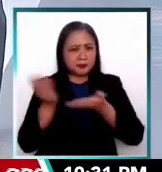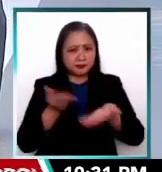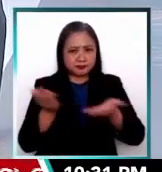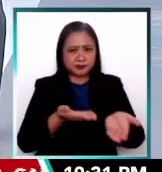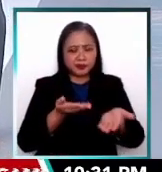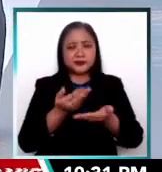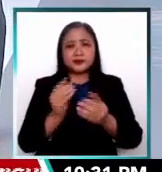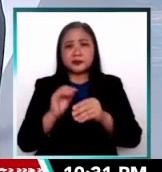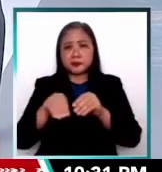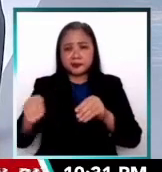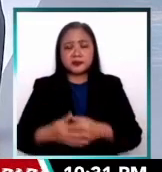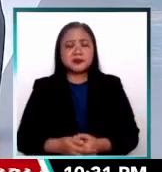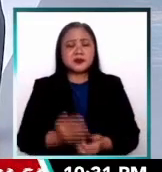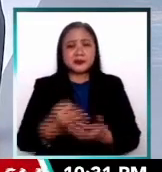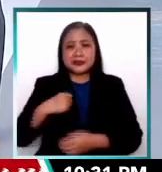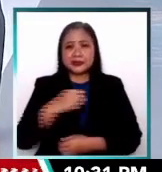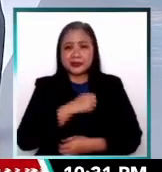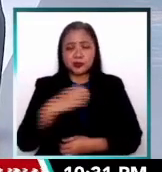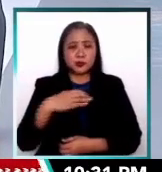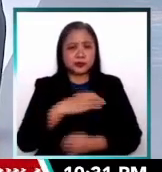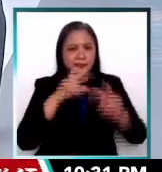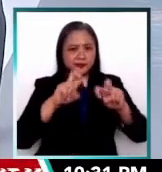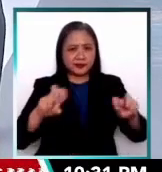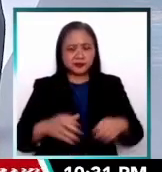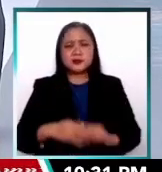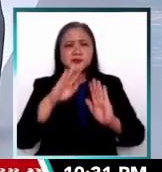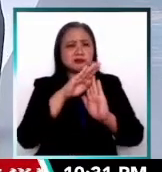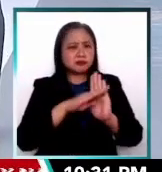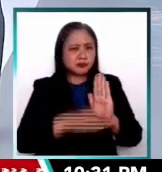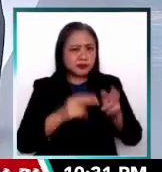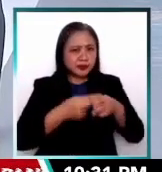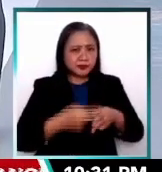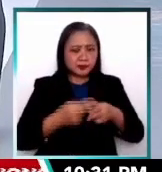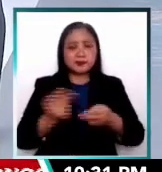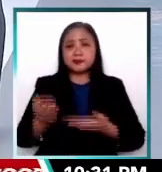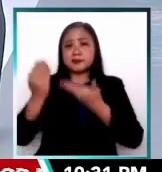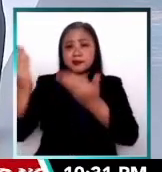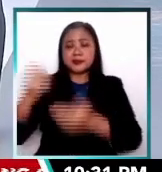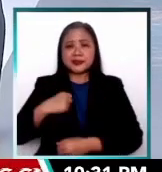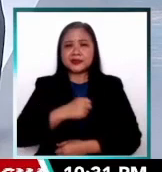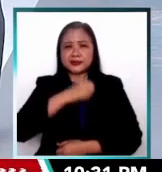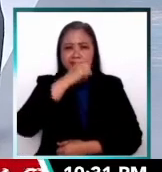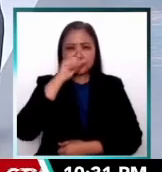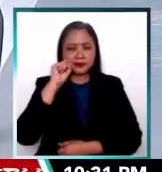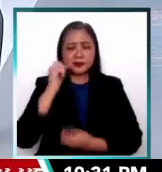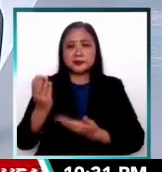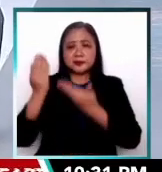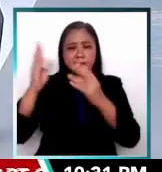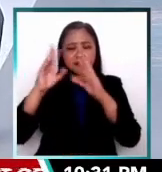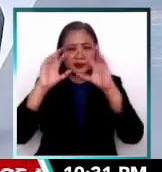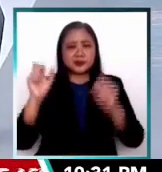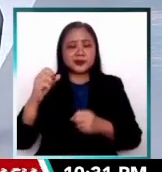ng Senate Committee of the Whole. Ang mga nasa listahan, isinumiti na raw ni Senate President Tito Soto kay President-elect